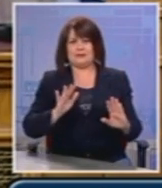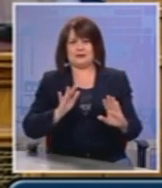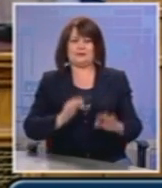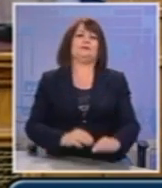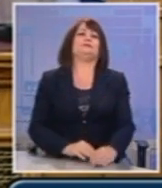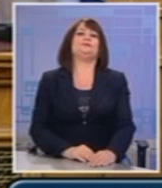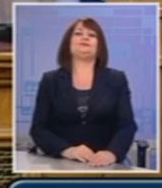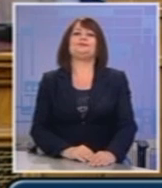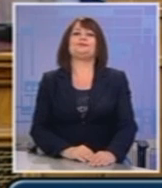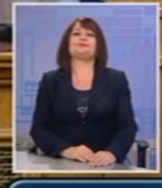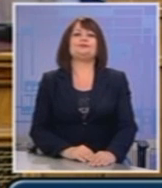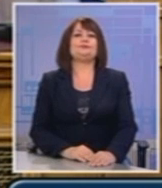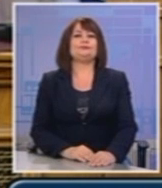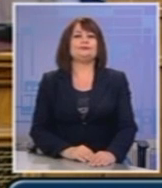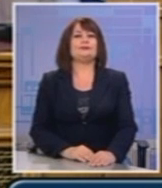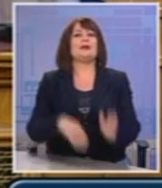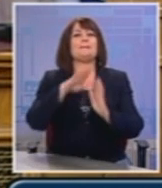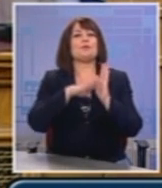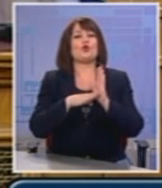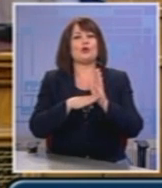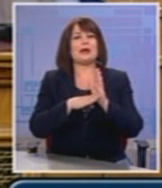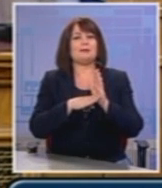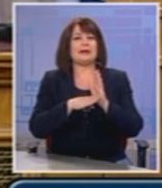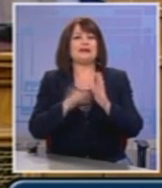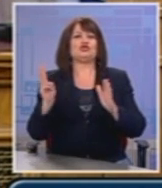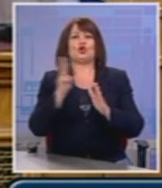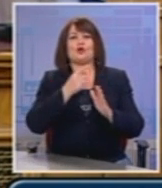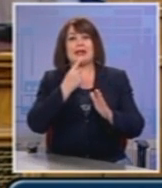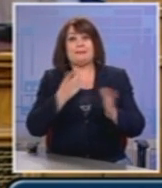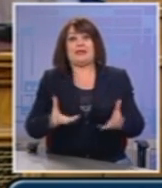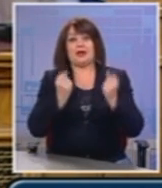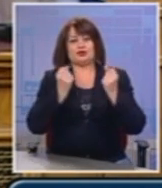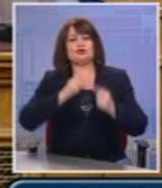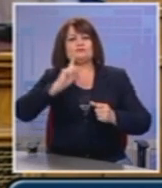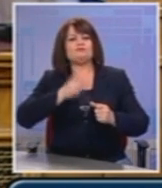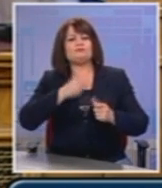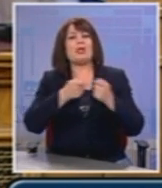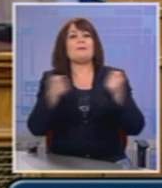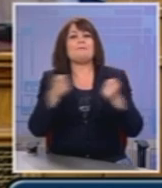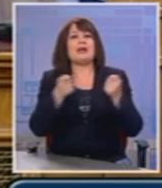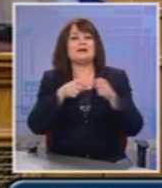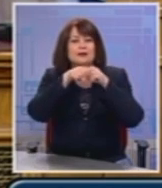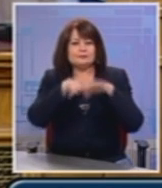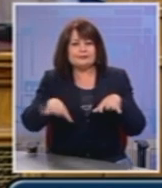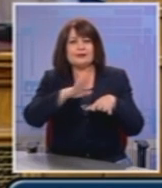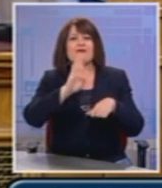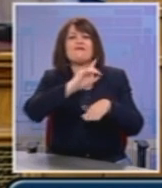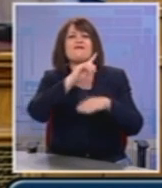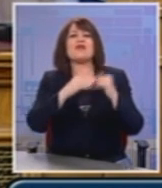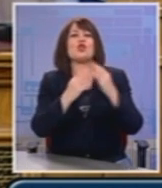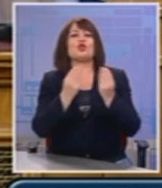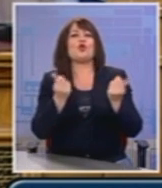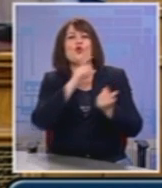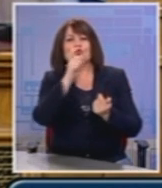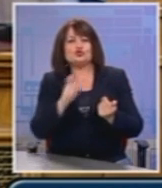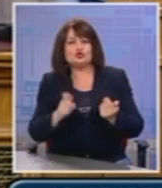το λεγόμενο πρόγραμμα διάσωσης της τρόικας επέβαλλε μέτρα που είχαν άμεσο αντίκτυπο στο βιωτικό επίπεδο παραβιάζοντας